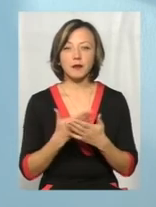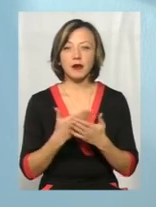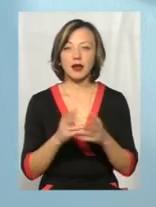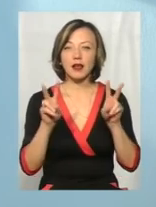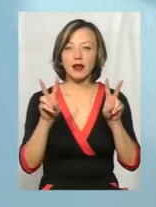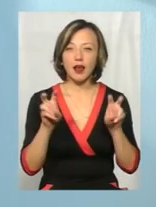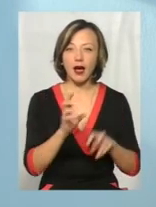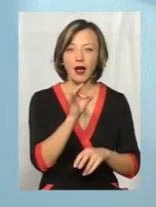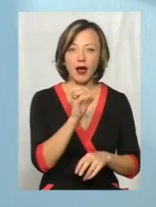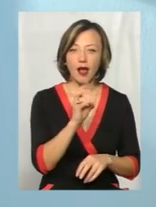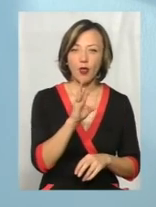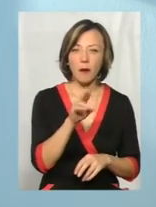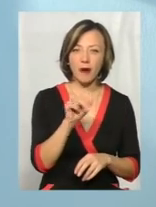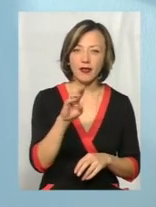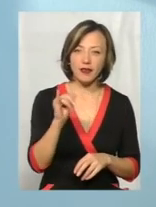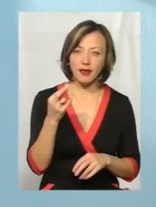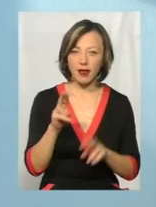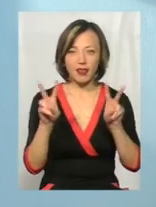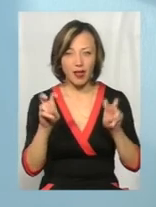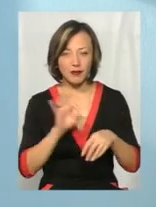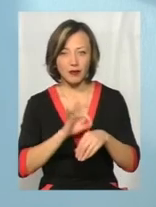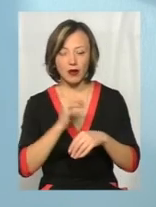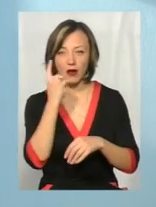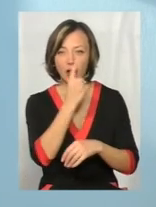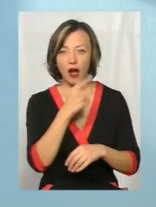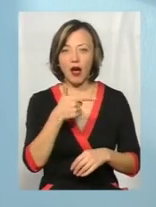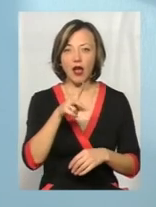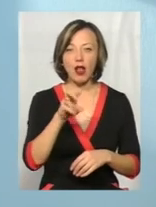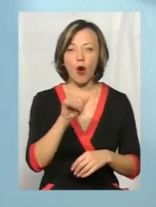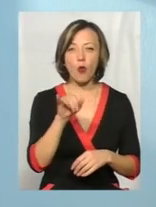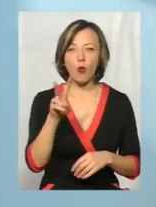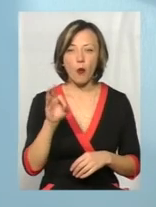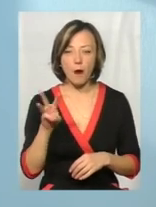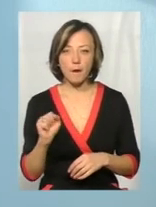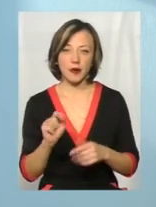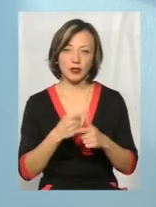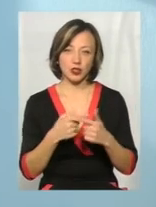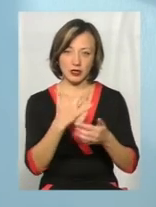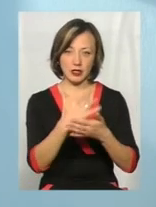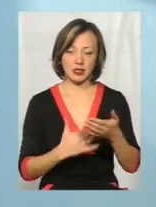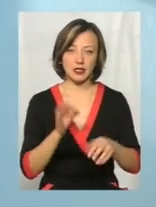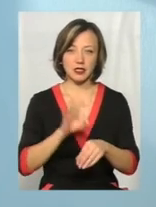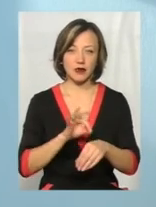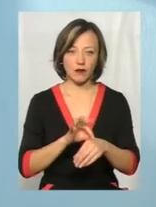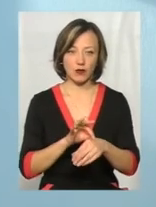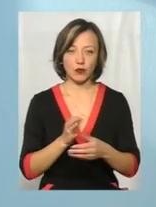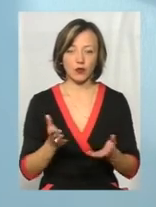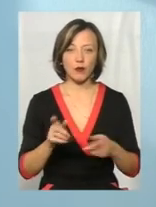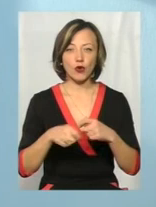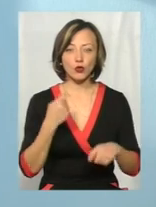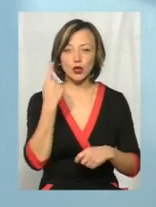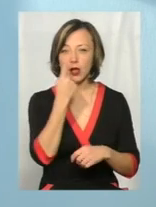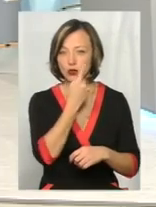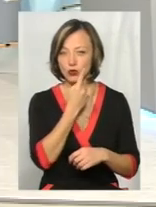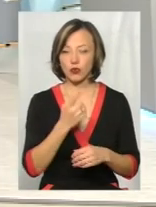враження сітківки, чи, наприклад, глаукома – це для більш старшого віку, чи різні ступені порушення